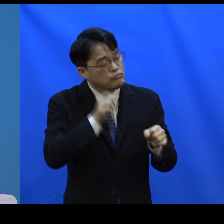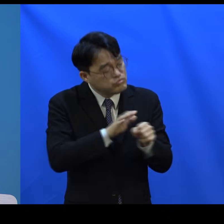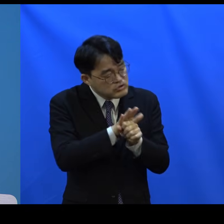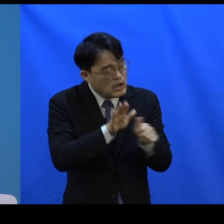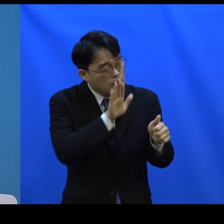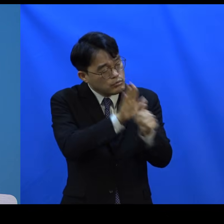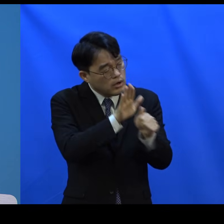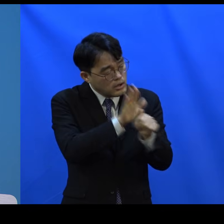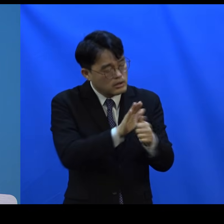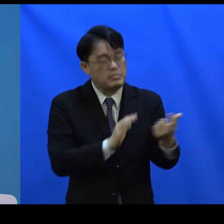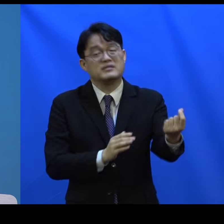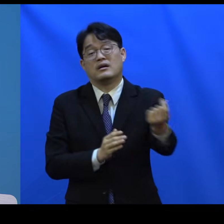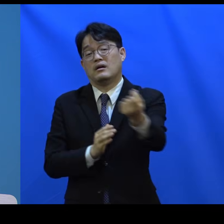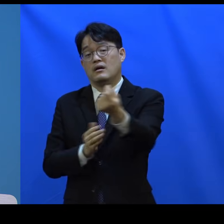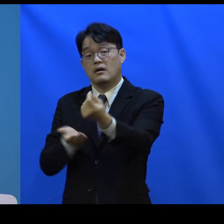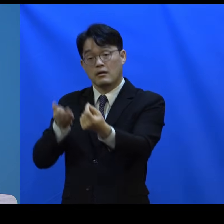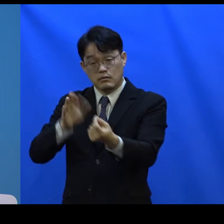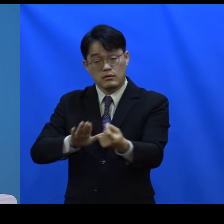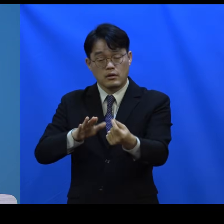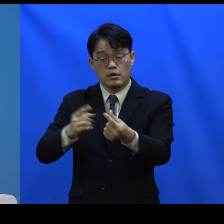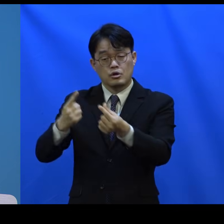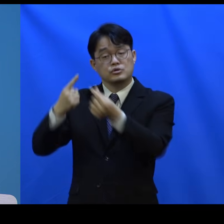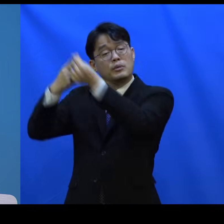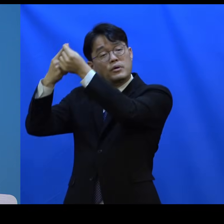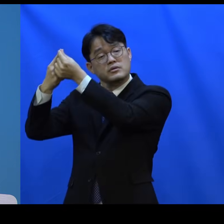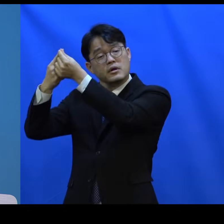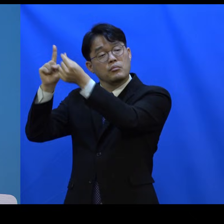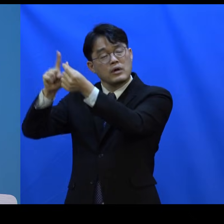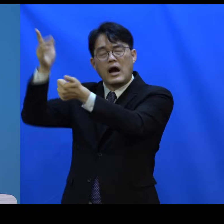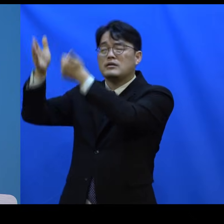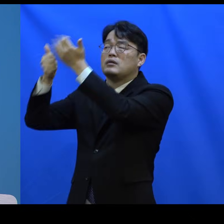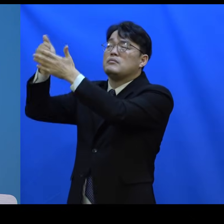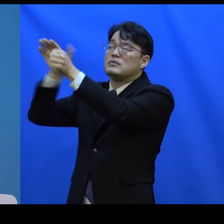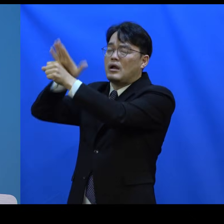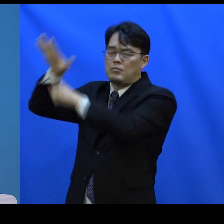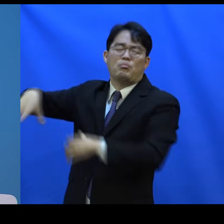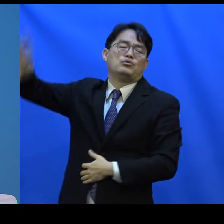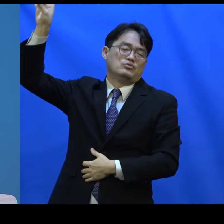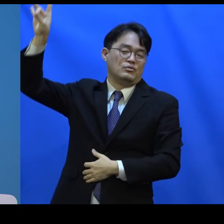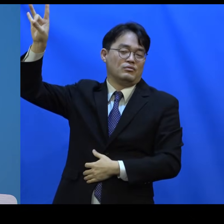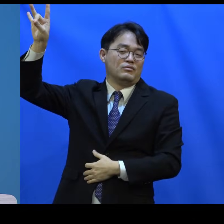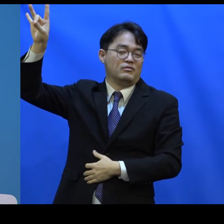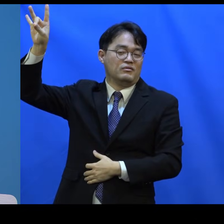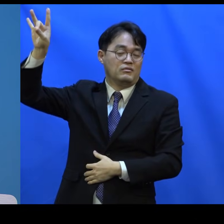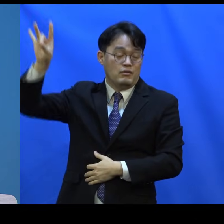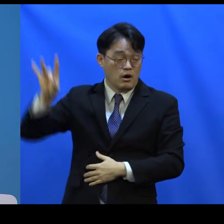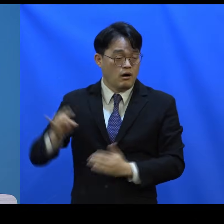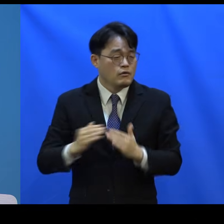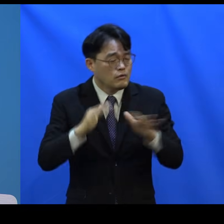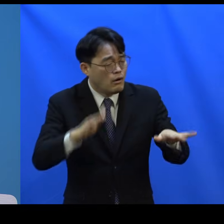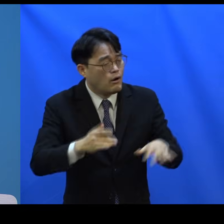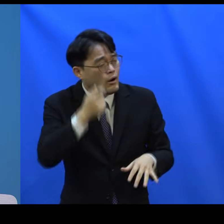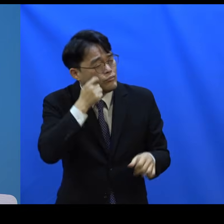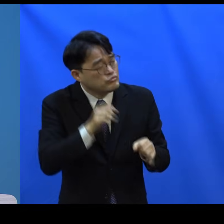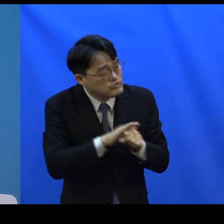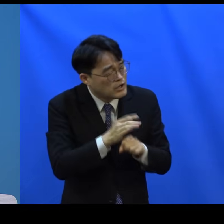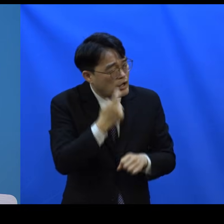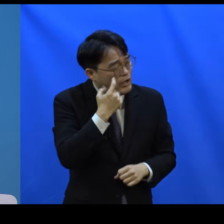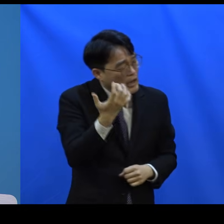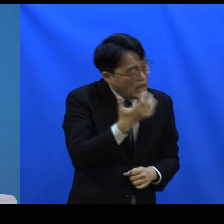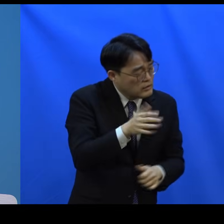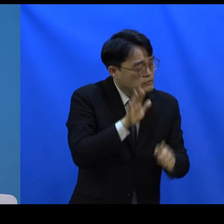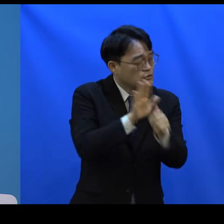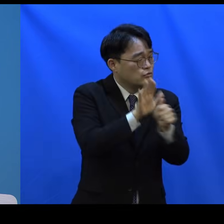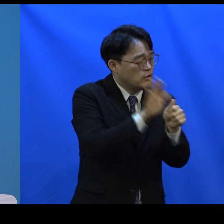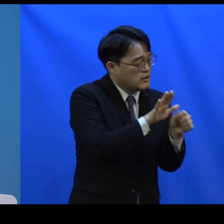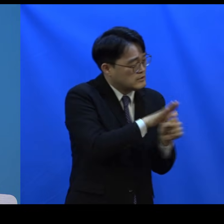사랑하는. 그 사랑이 하나님을 사랑을 빼버리면 그 다음에는 그 사랑이라고 하는